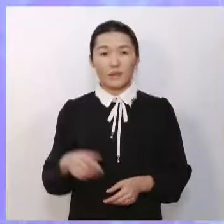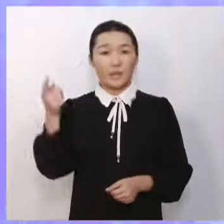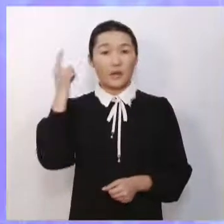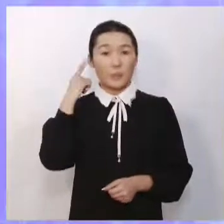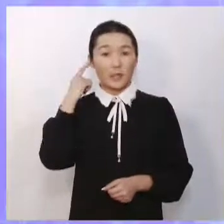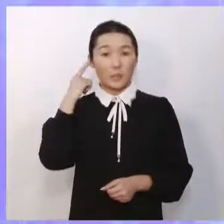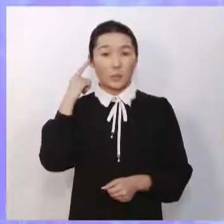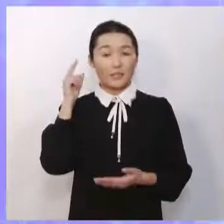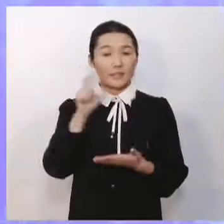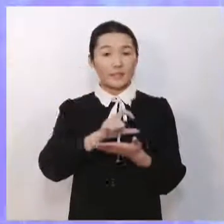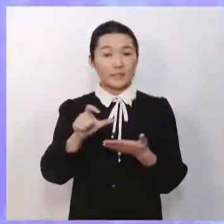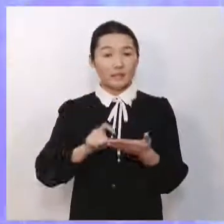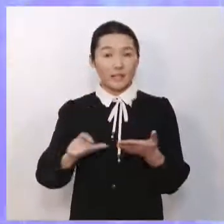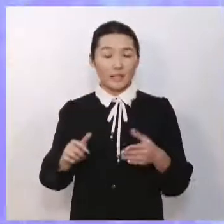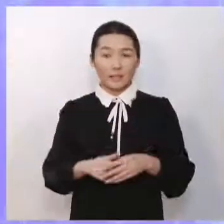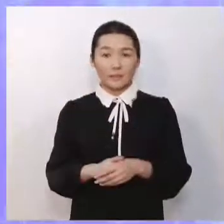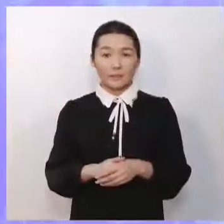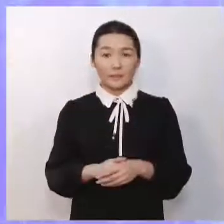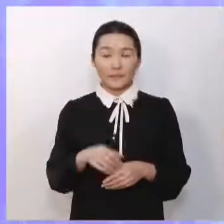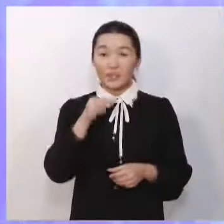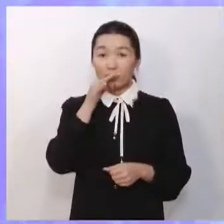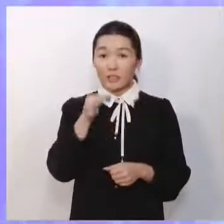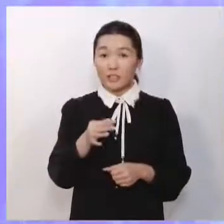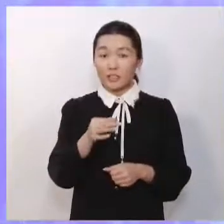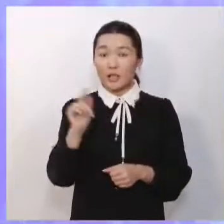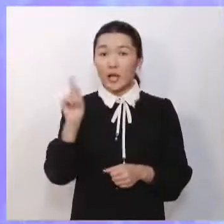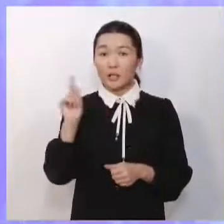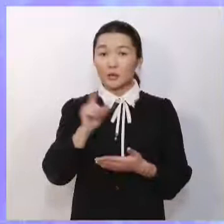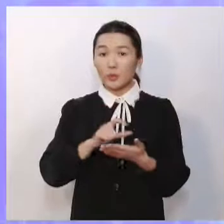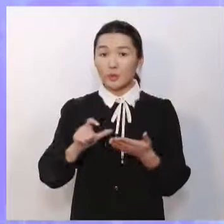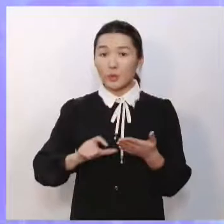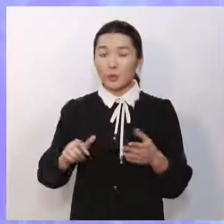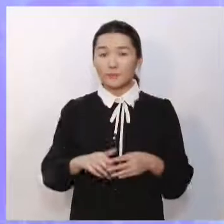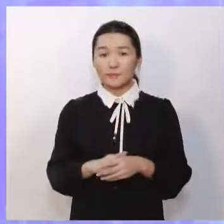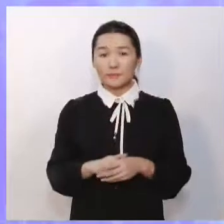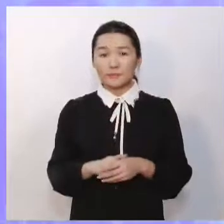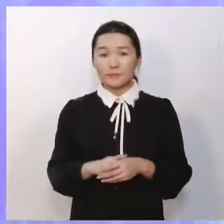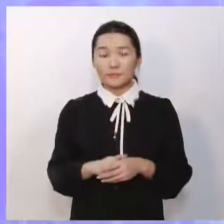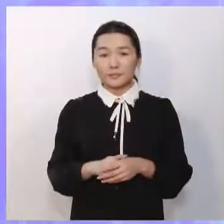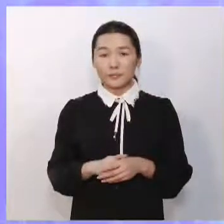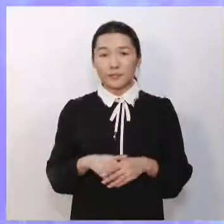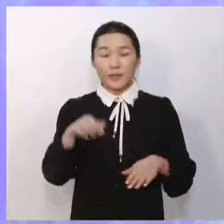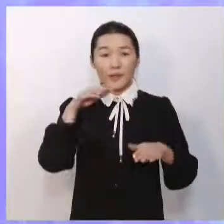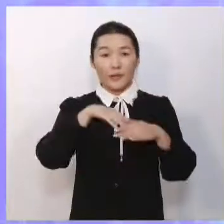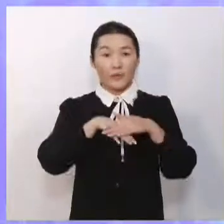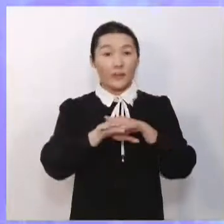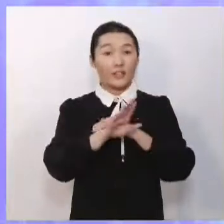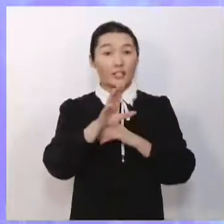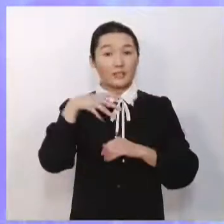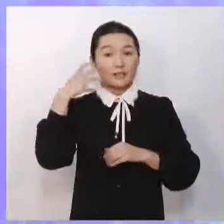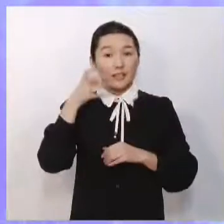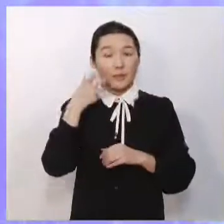Послушайте стихотворение и скажите, о чем оно? Вышел с яблоком к